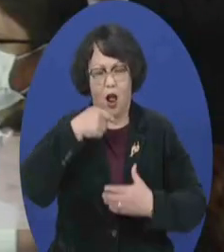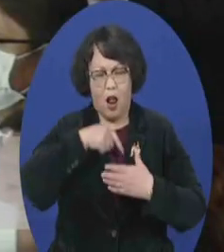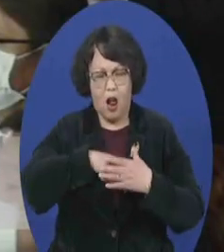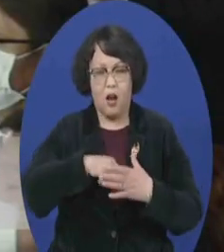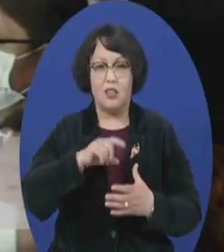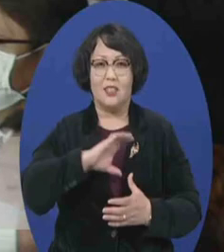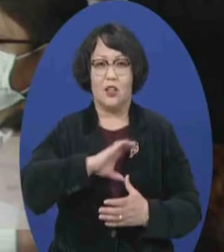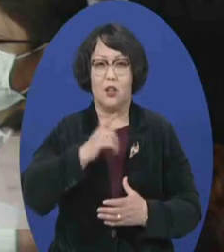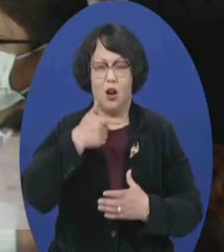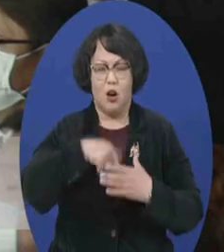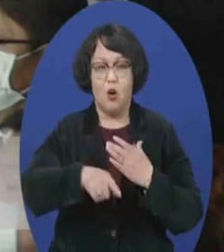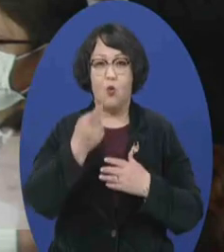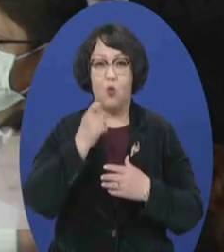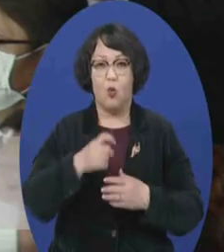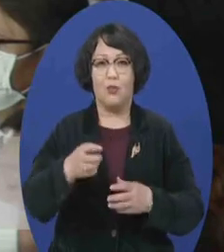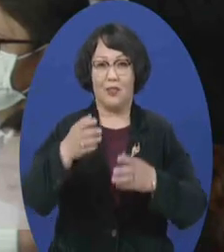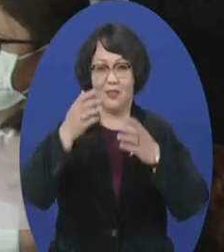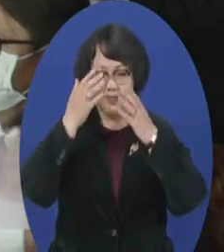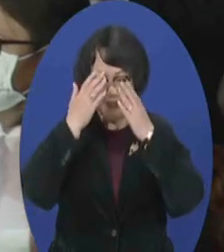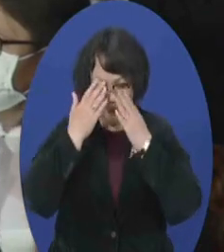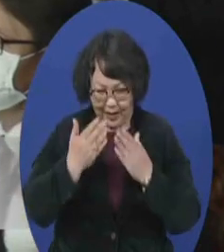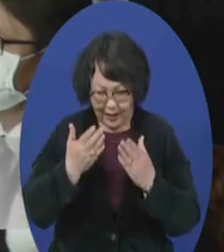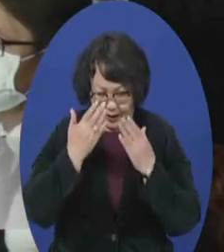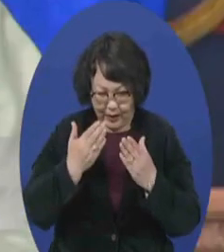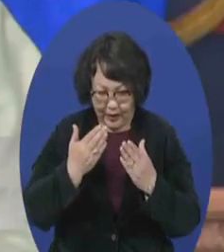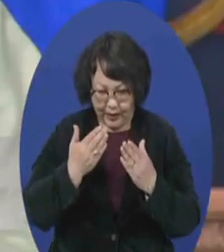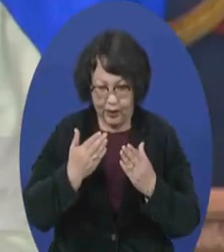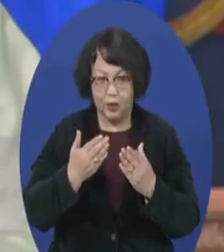талархал ирэхийлэн мэхий ёслоё.